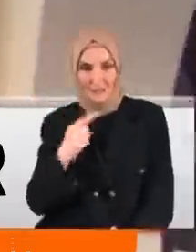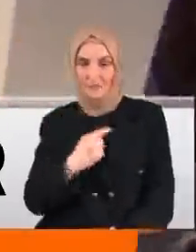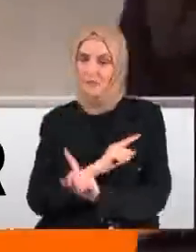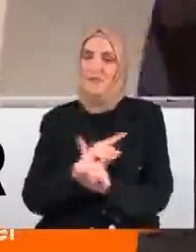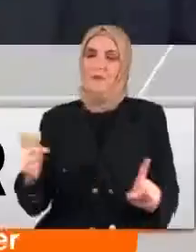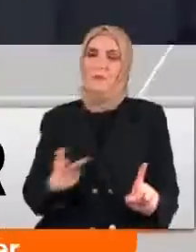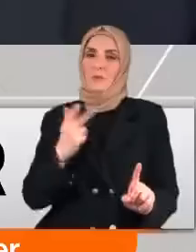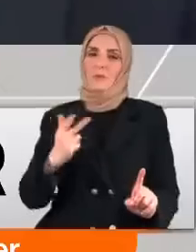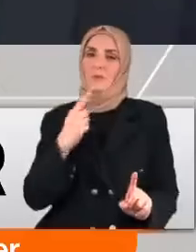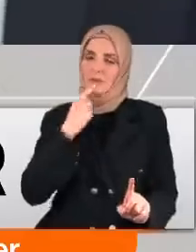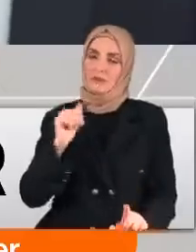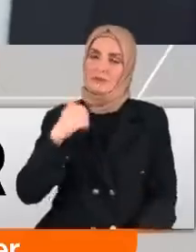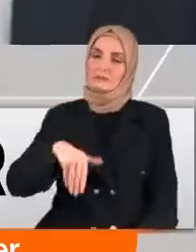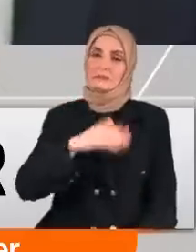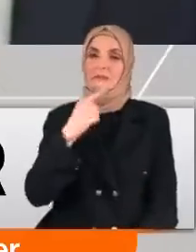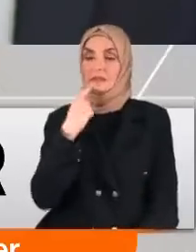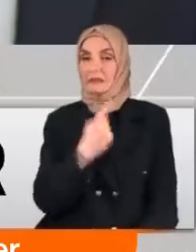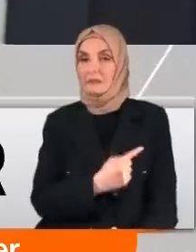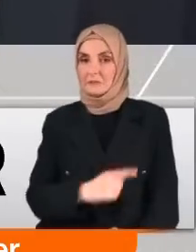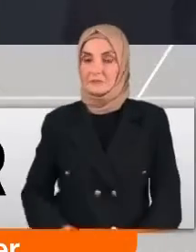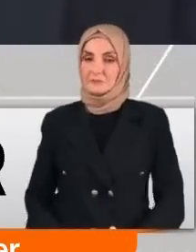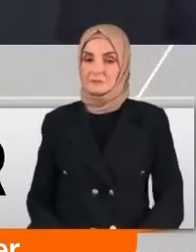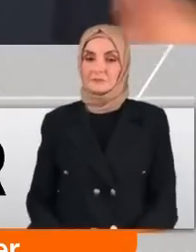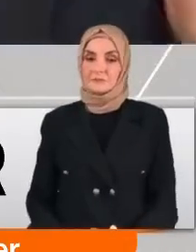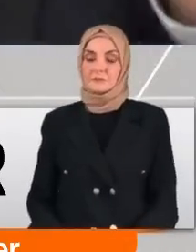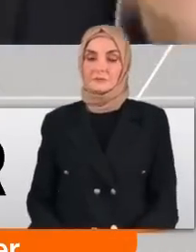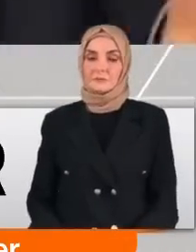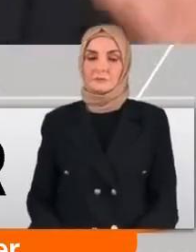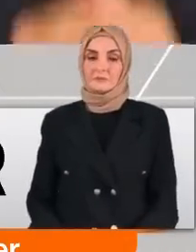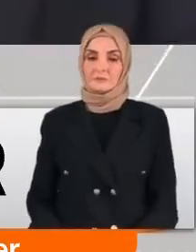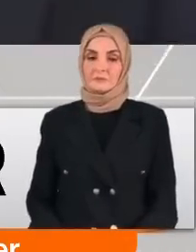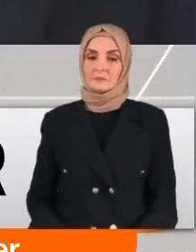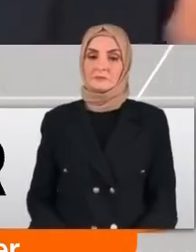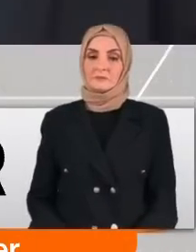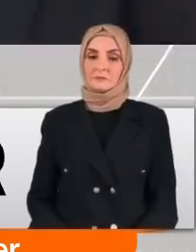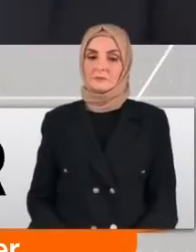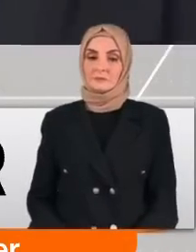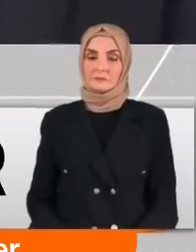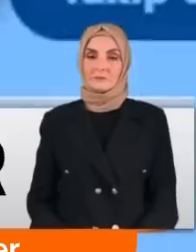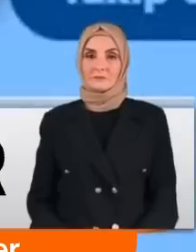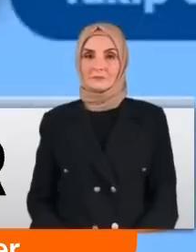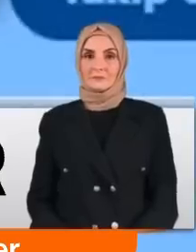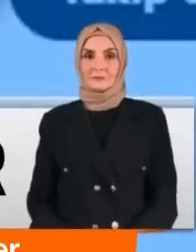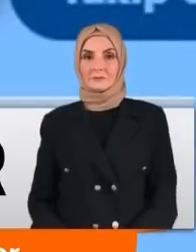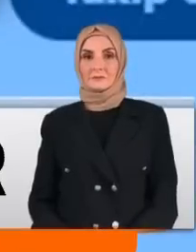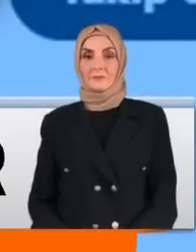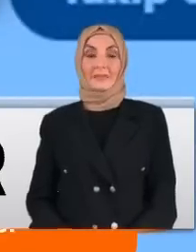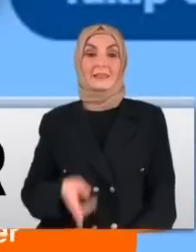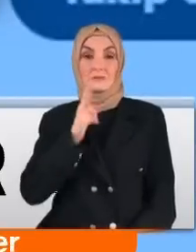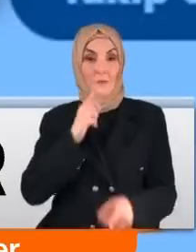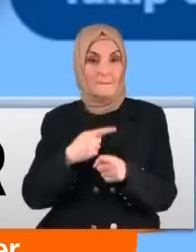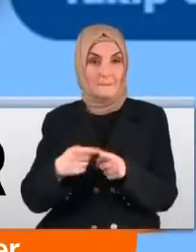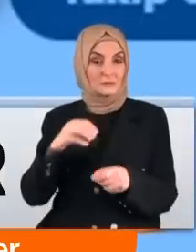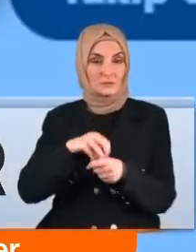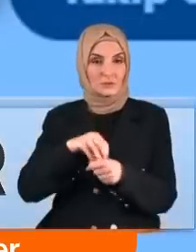konuşulanlar arasında. CHP listelerinde 77 kişi var. FETÖ'nün grubu var. FETÖ grup kuran. Son paylaşımında